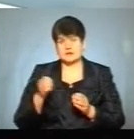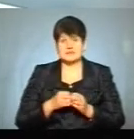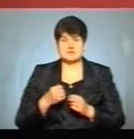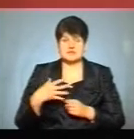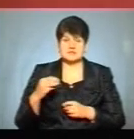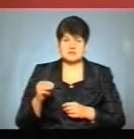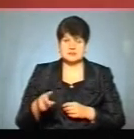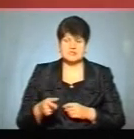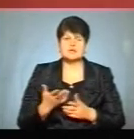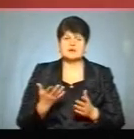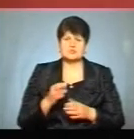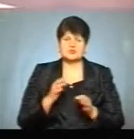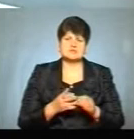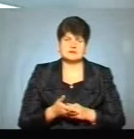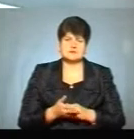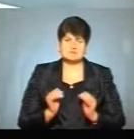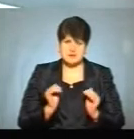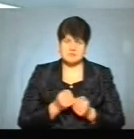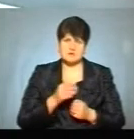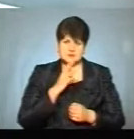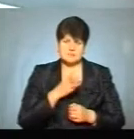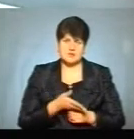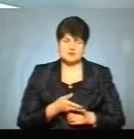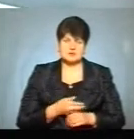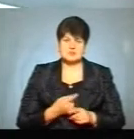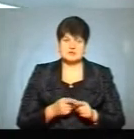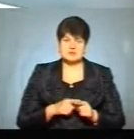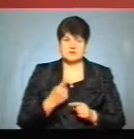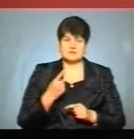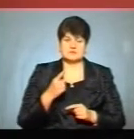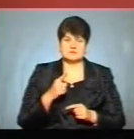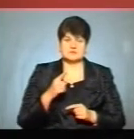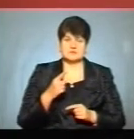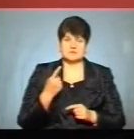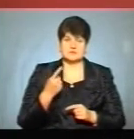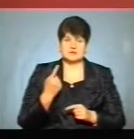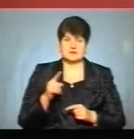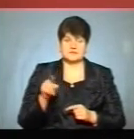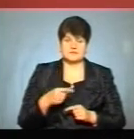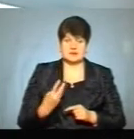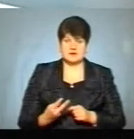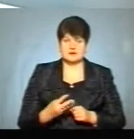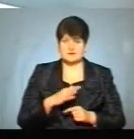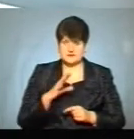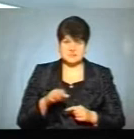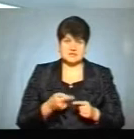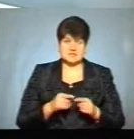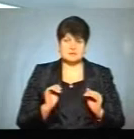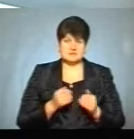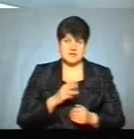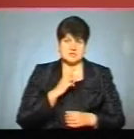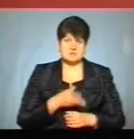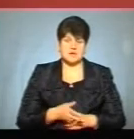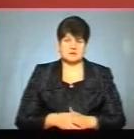Який відсоток таких вакансій? З мінімальної заробітної плати це третина. Тобто? Третина вакансій всіх, які є, це мінімальна заробітна